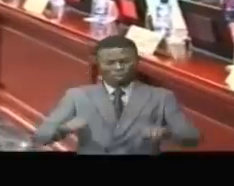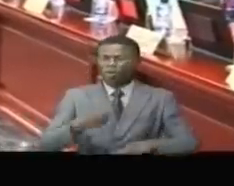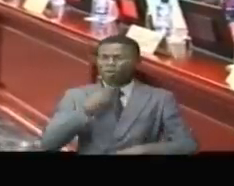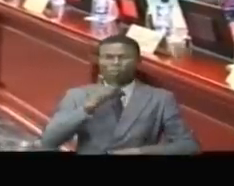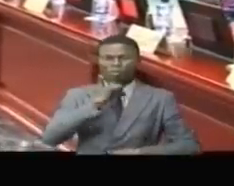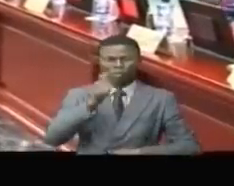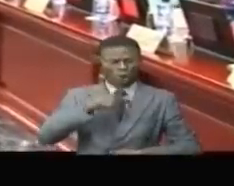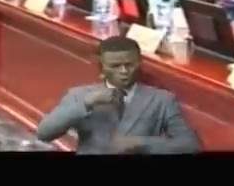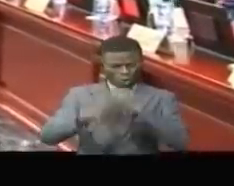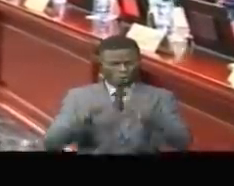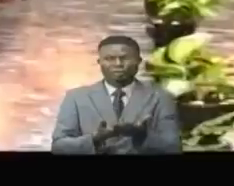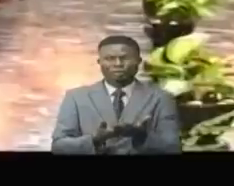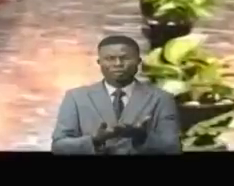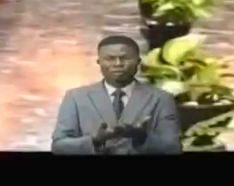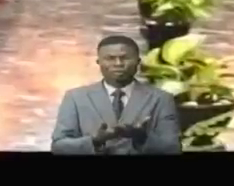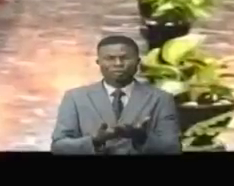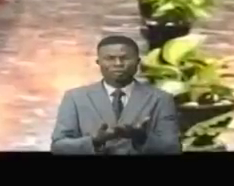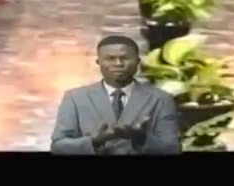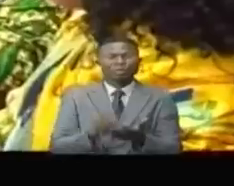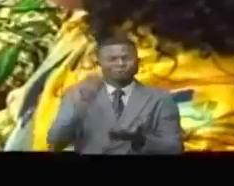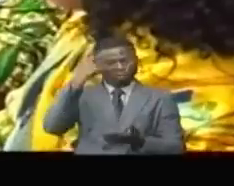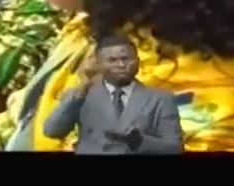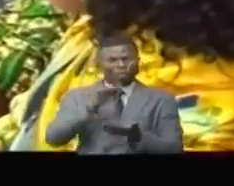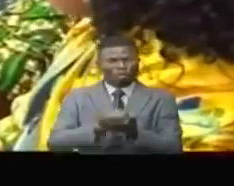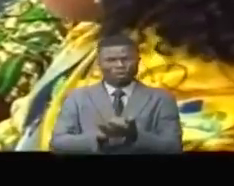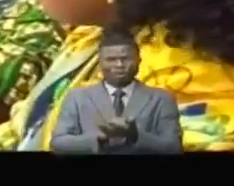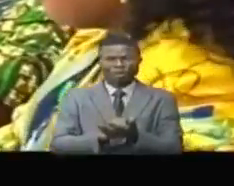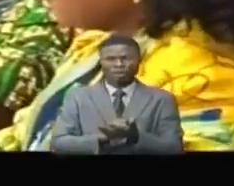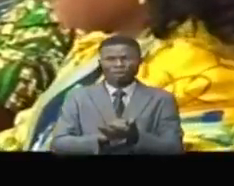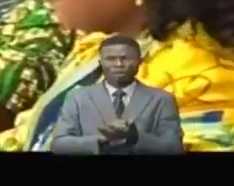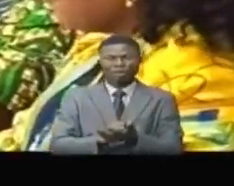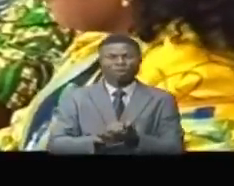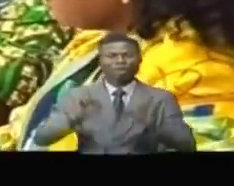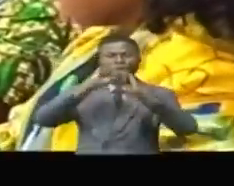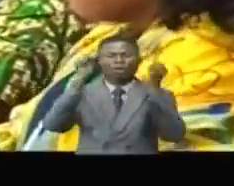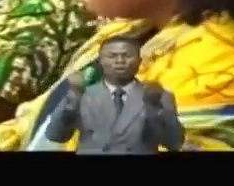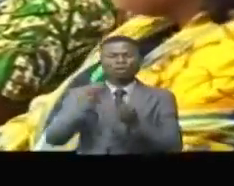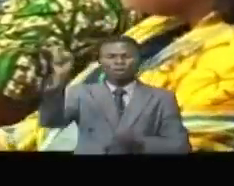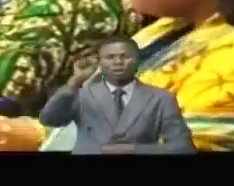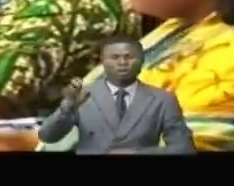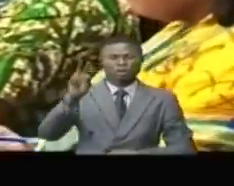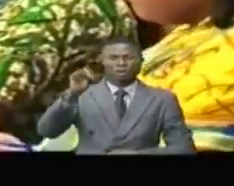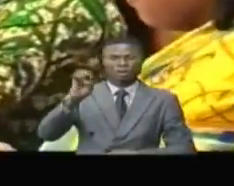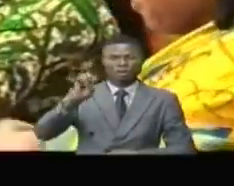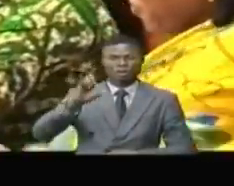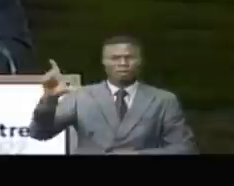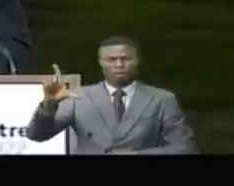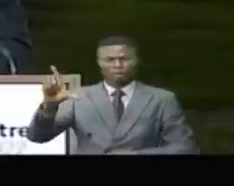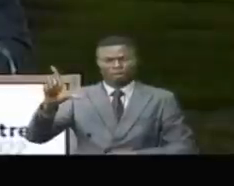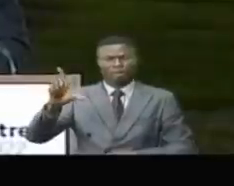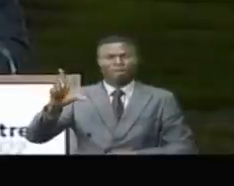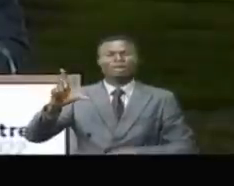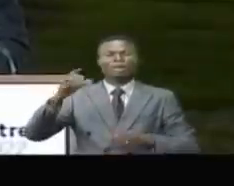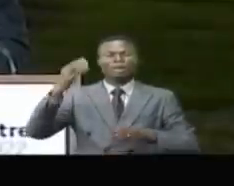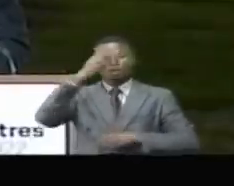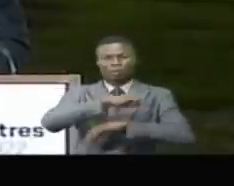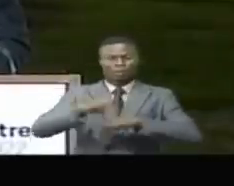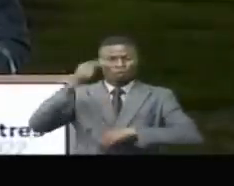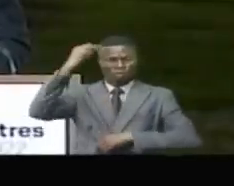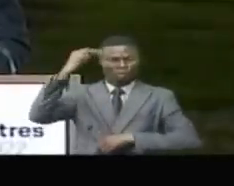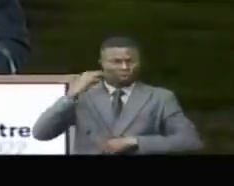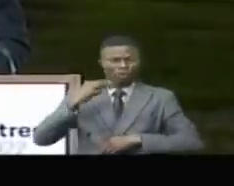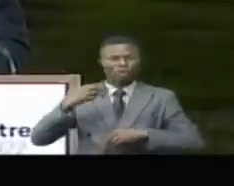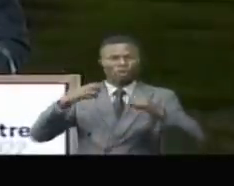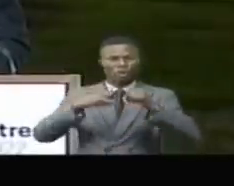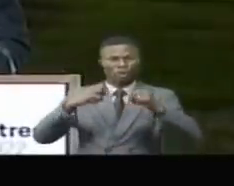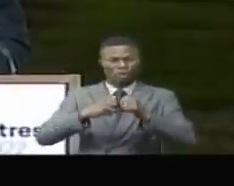la reprise de travaux. De ces faits, la SNEL et le ministère des Ressources hydrauliques et électricité